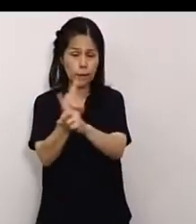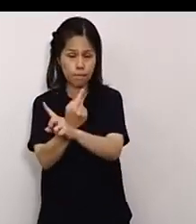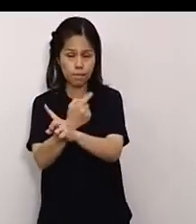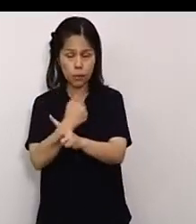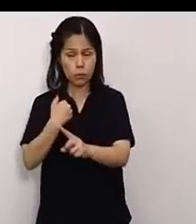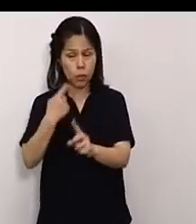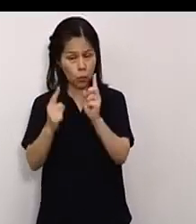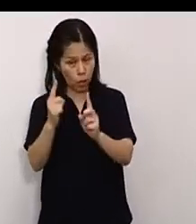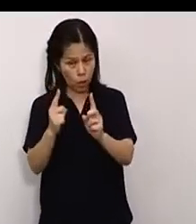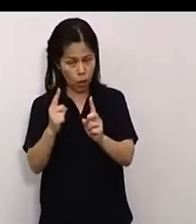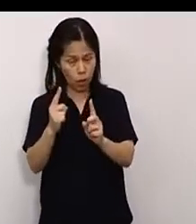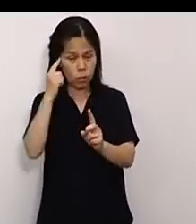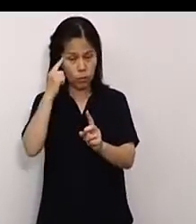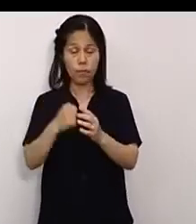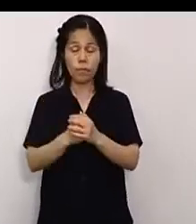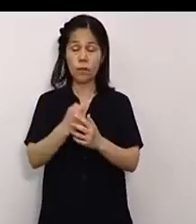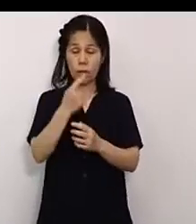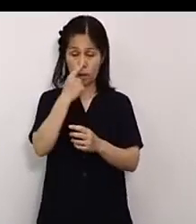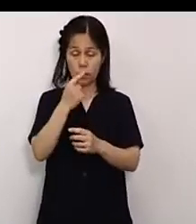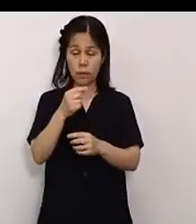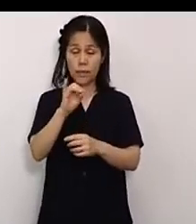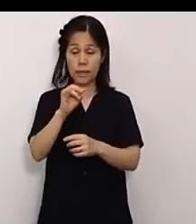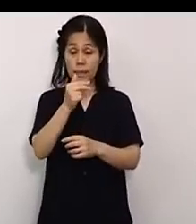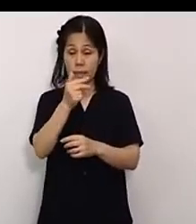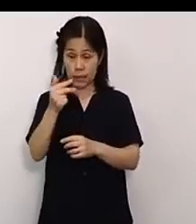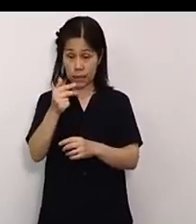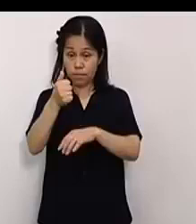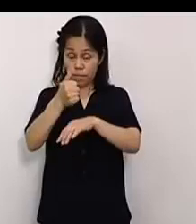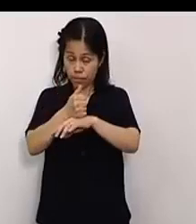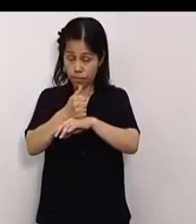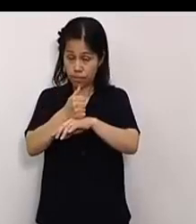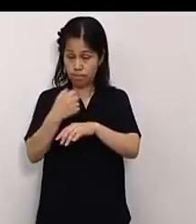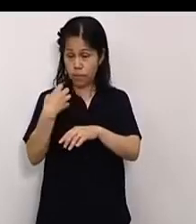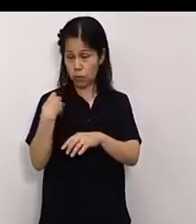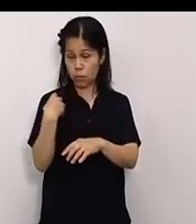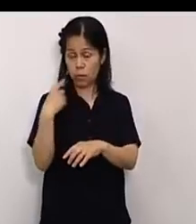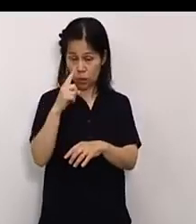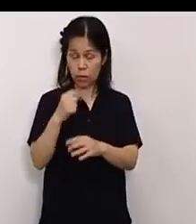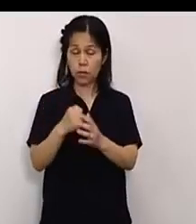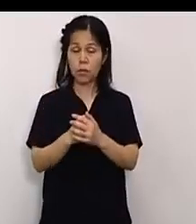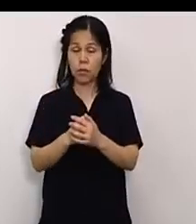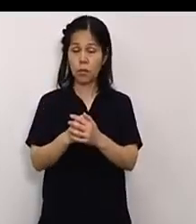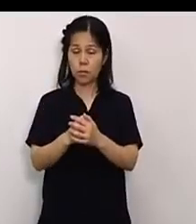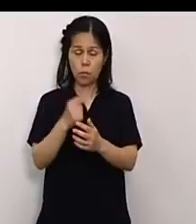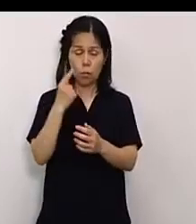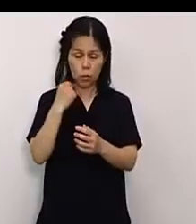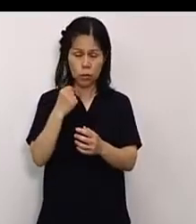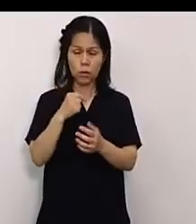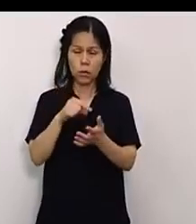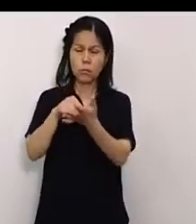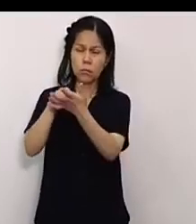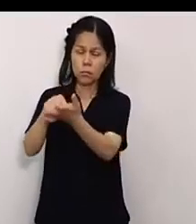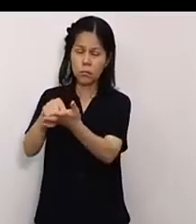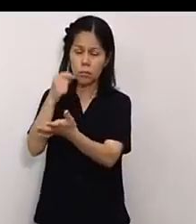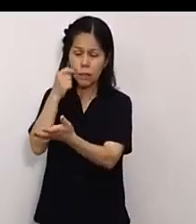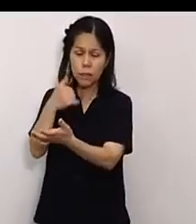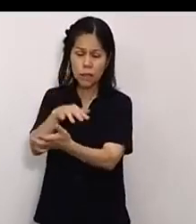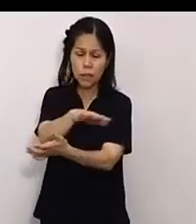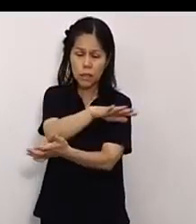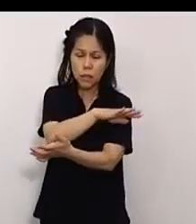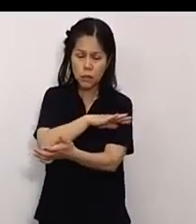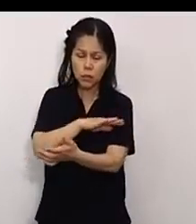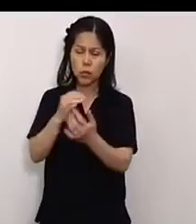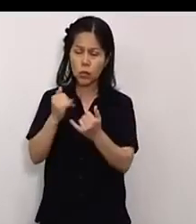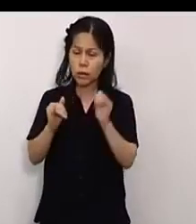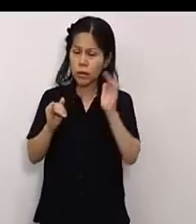るかどうか、私は知事の重要な役割はそういう 声を上げられない人の声をどれだけ聞